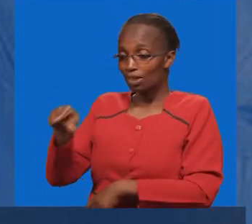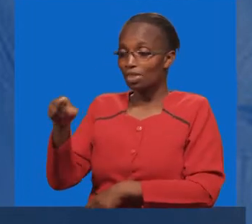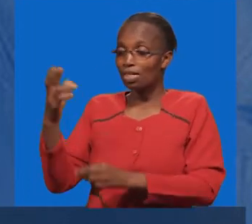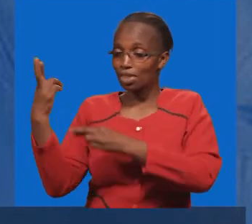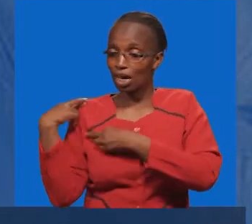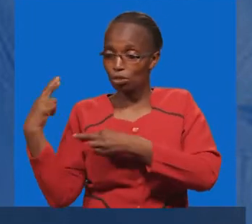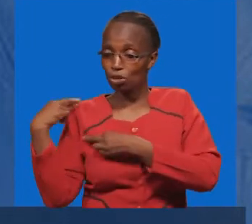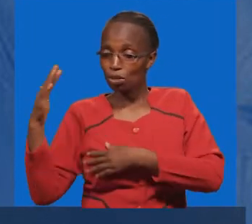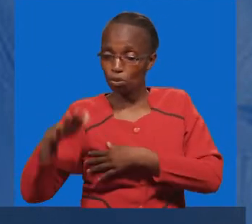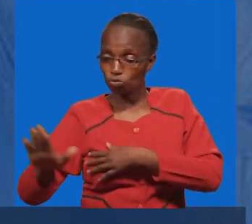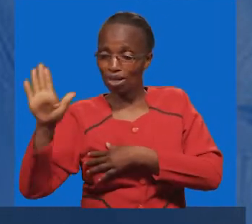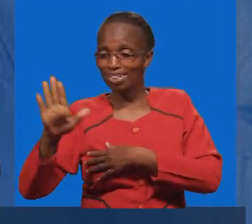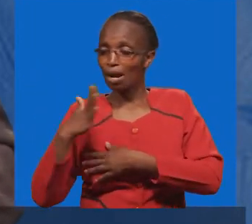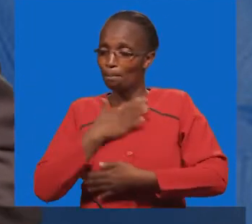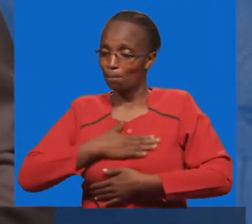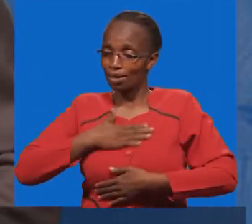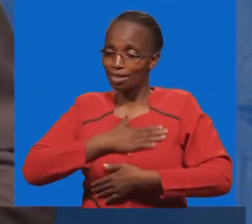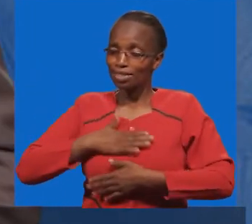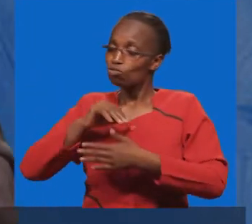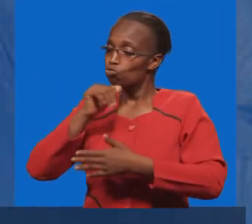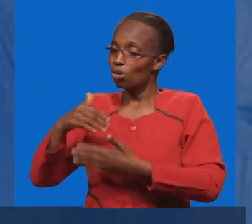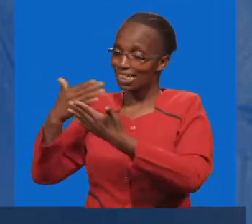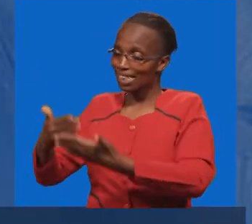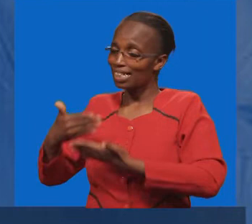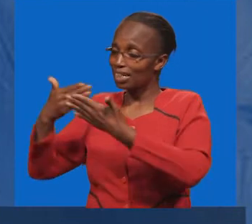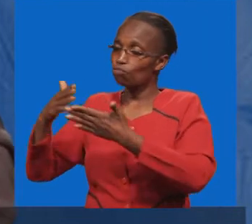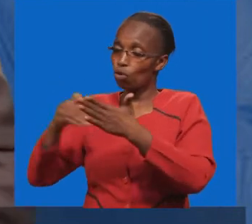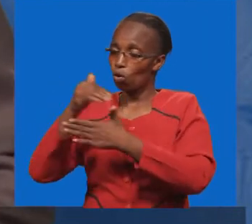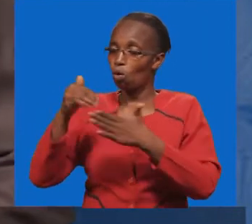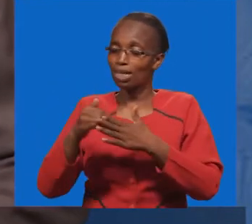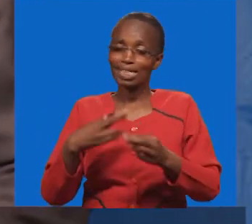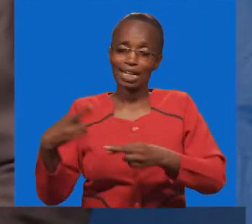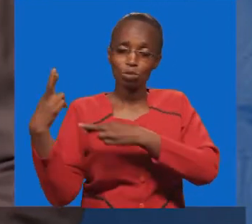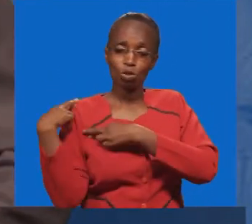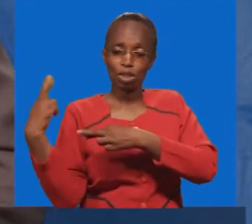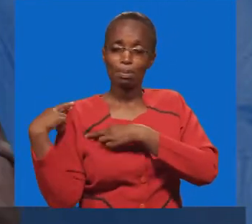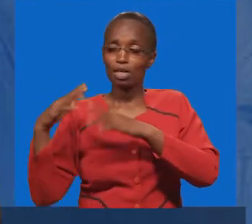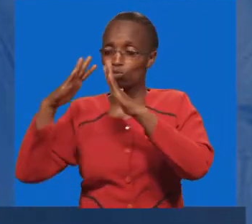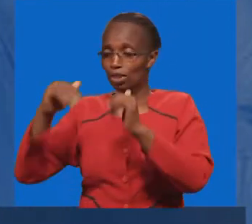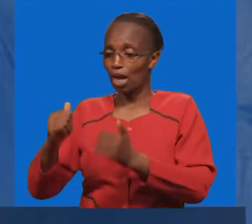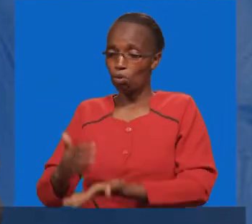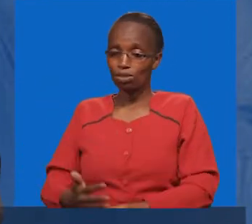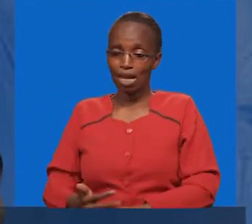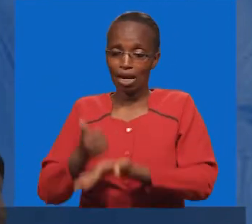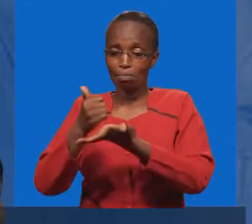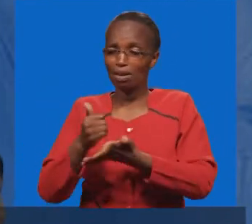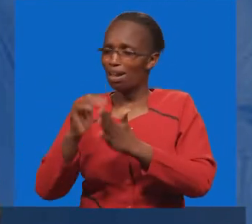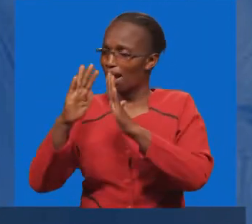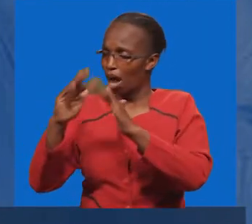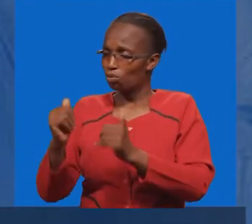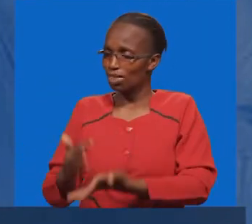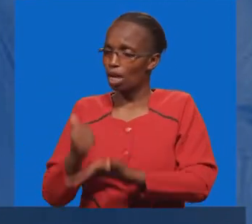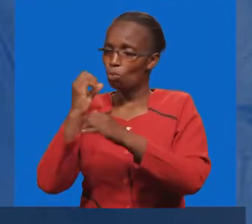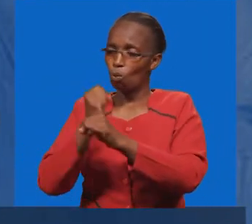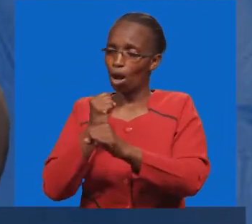pale unanitazama, na Mungu amekubariki na kazi, usiachie jukumu hilo lote mfanyakazi. Mfanyakazi ni